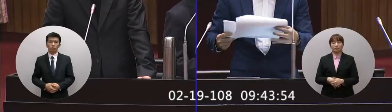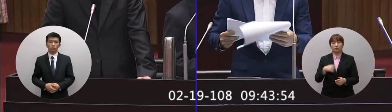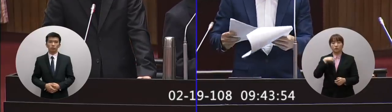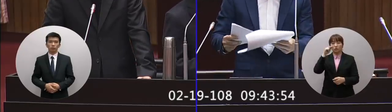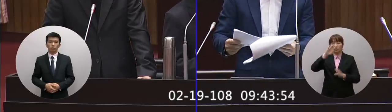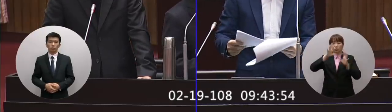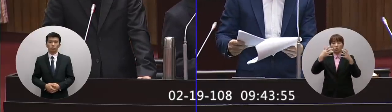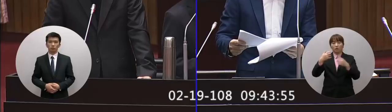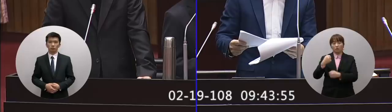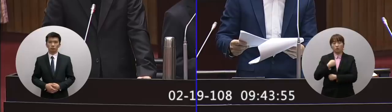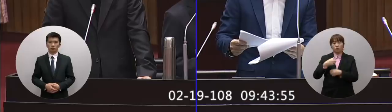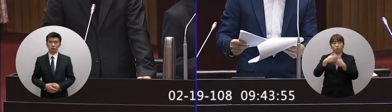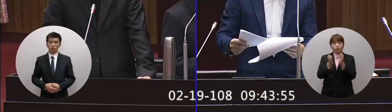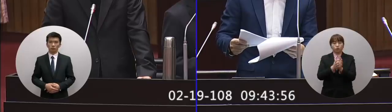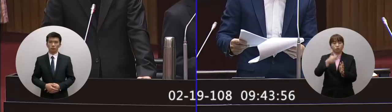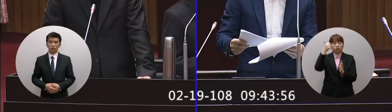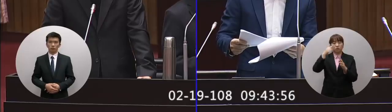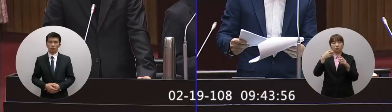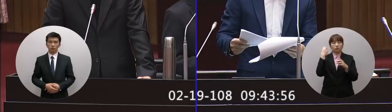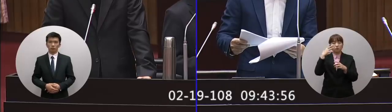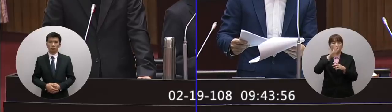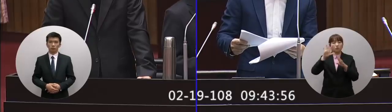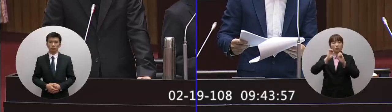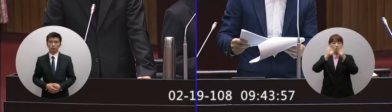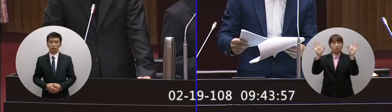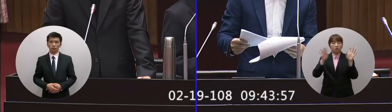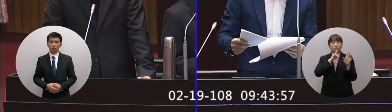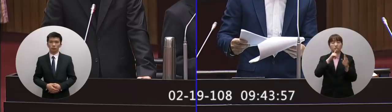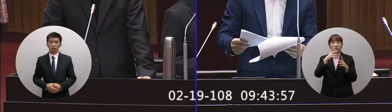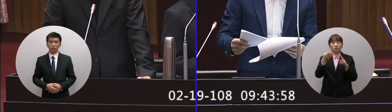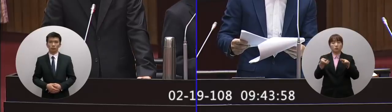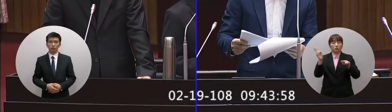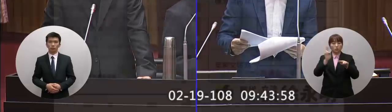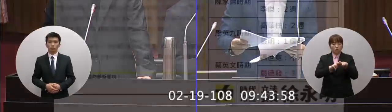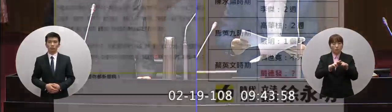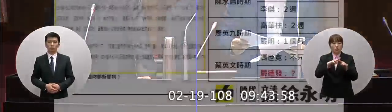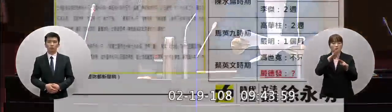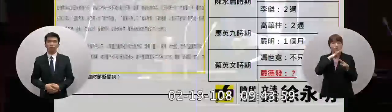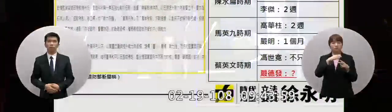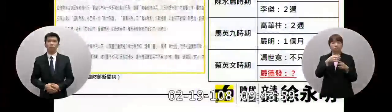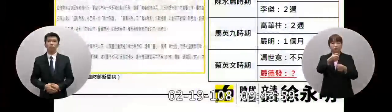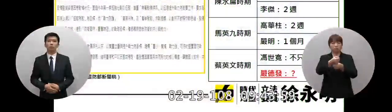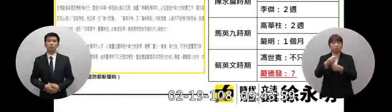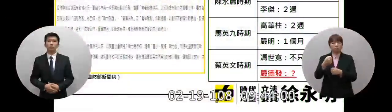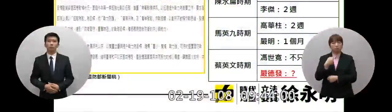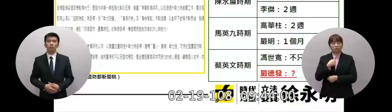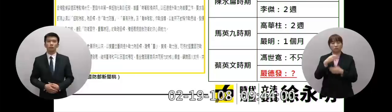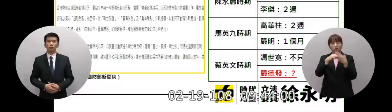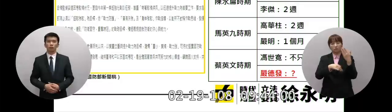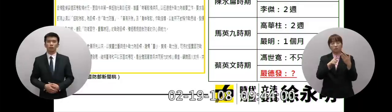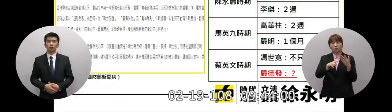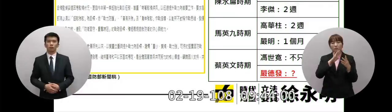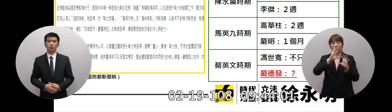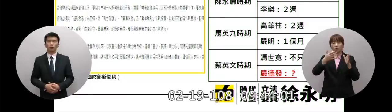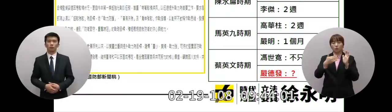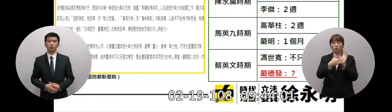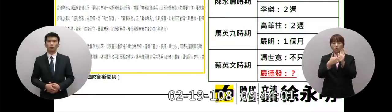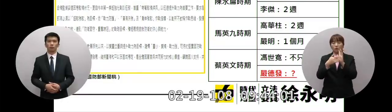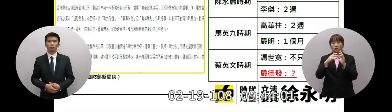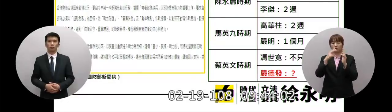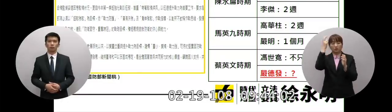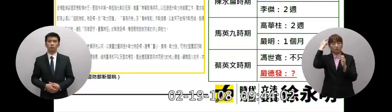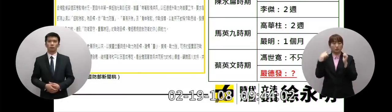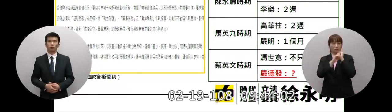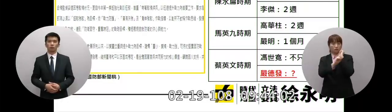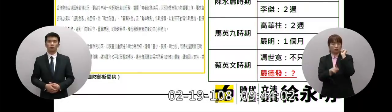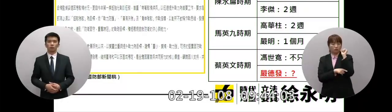有看到国防部的新闻稿，取消征兵制是不是影响战力？国防部今天表示，国军依宪法